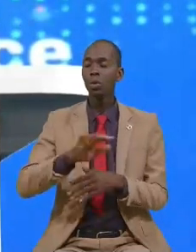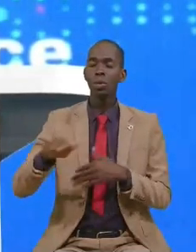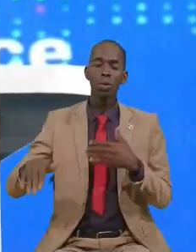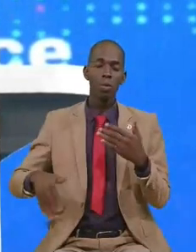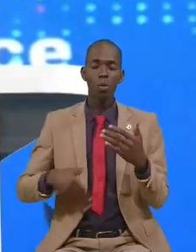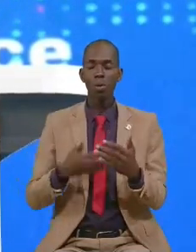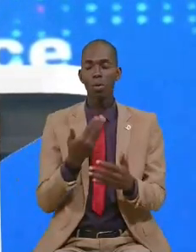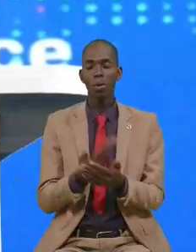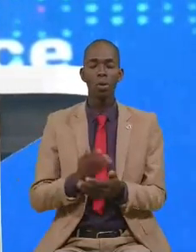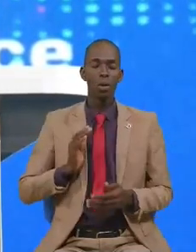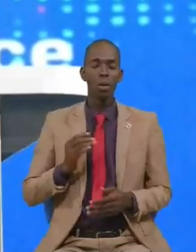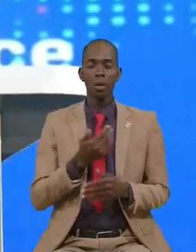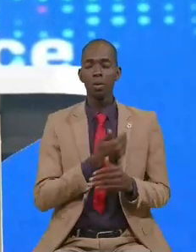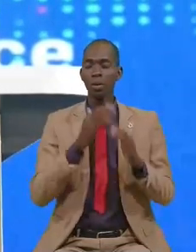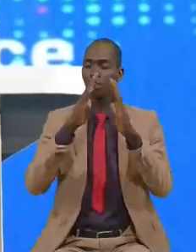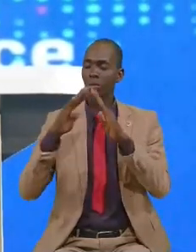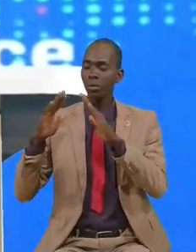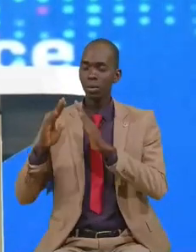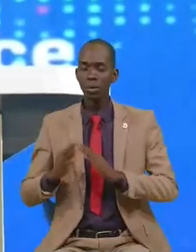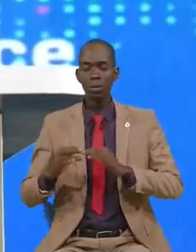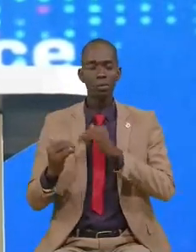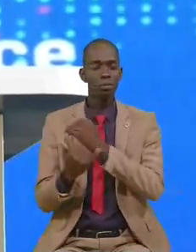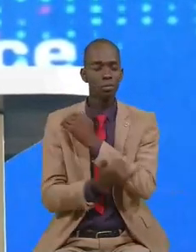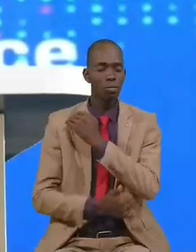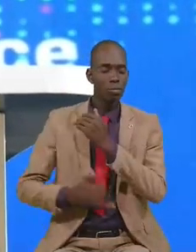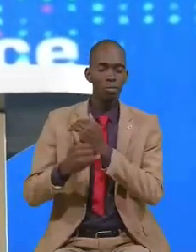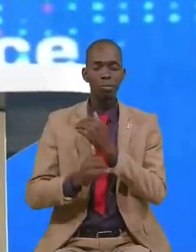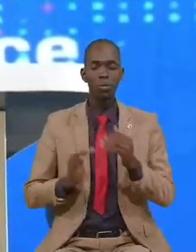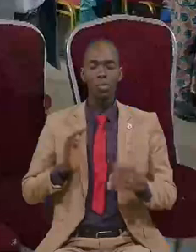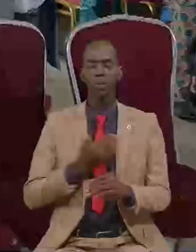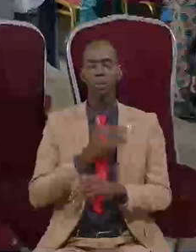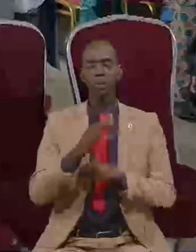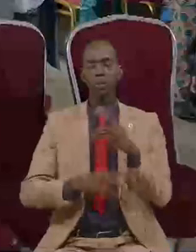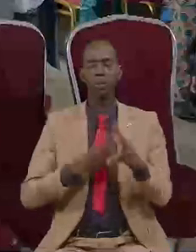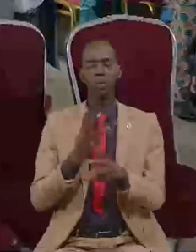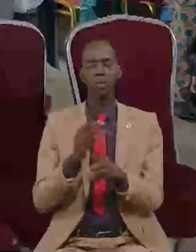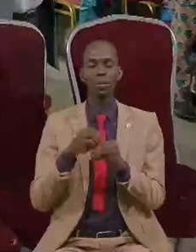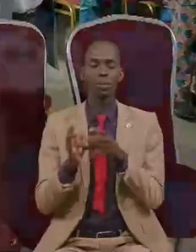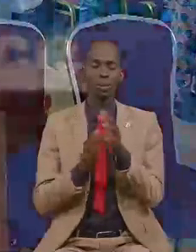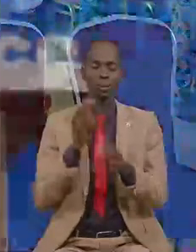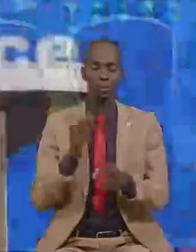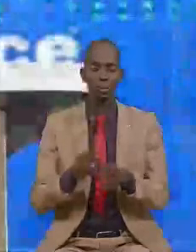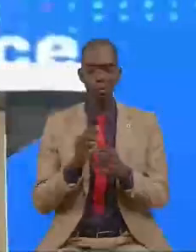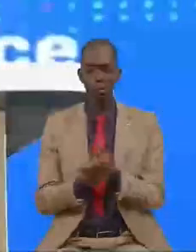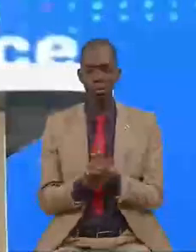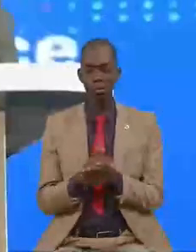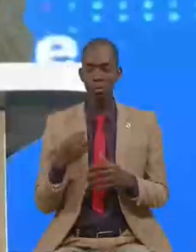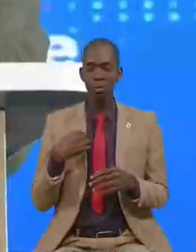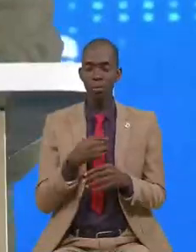aux autres de notre communauté, de notre pays, de notre monde, au nom de Jésus. Nous prions,